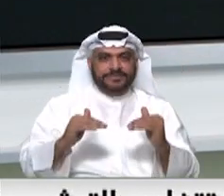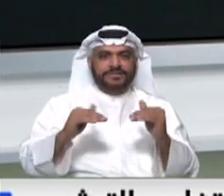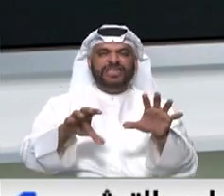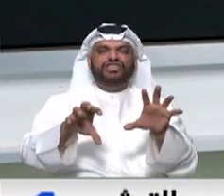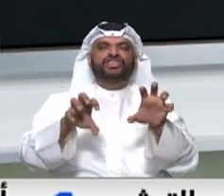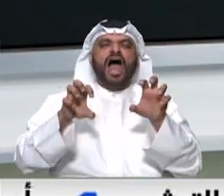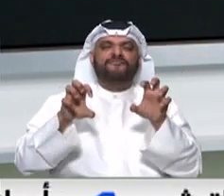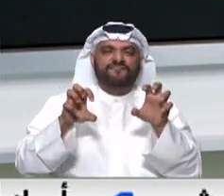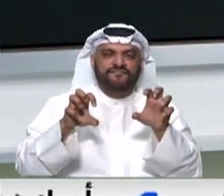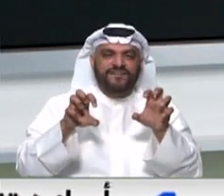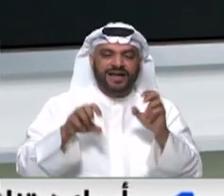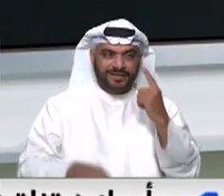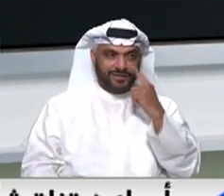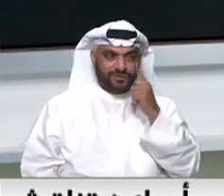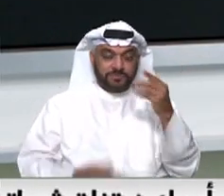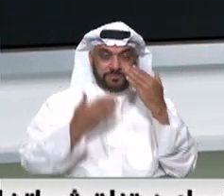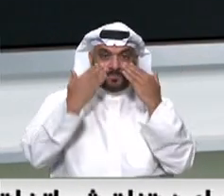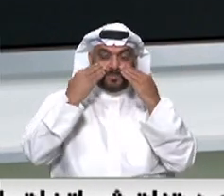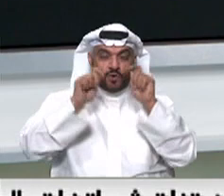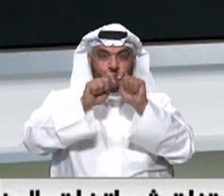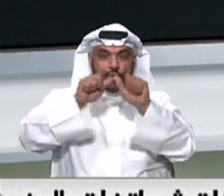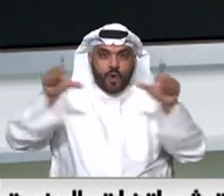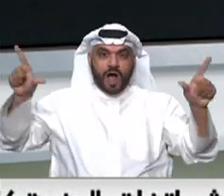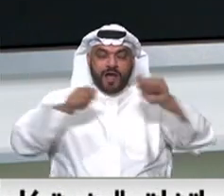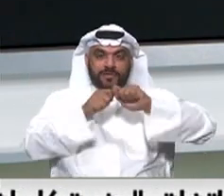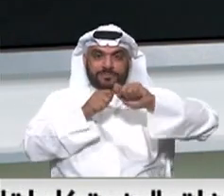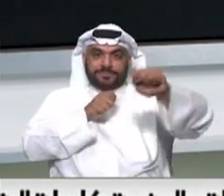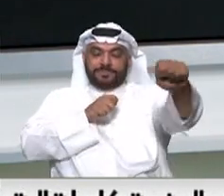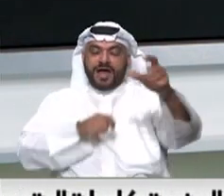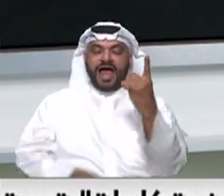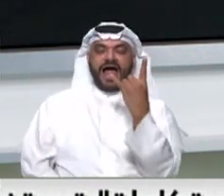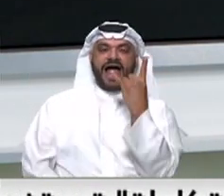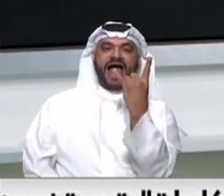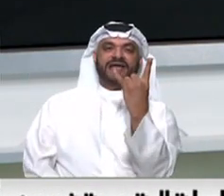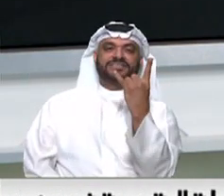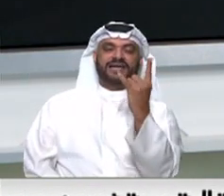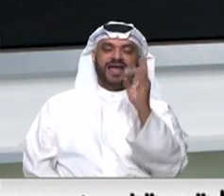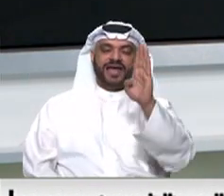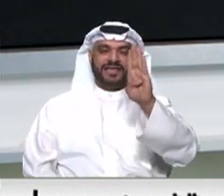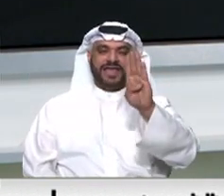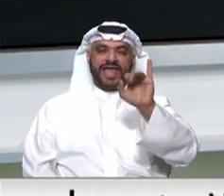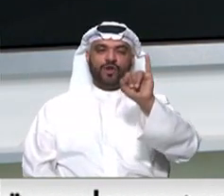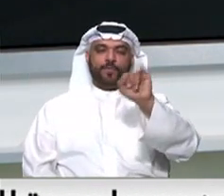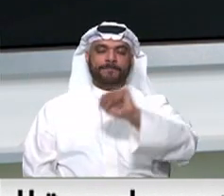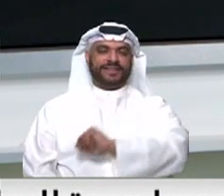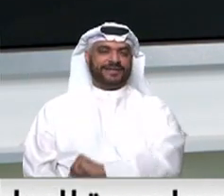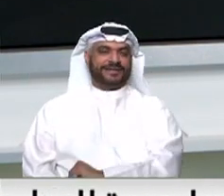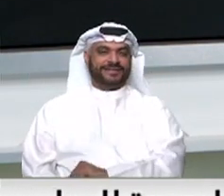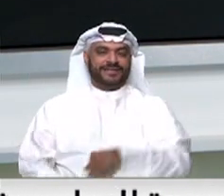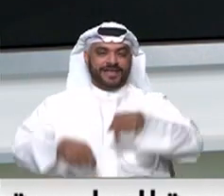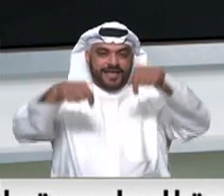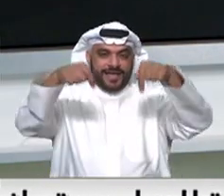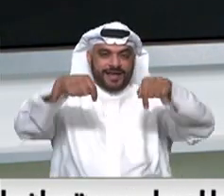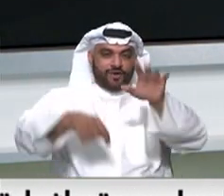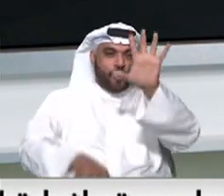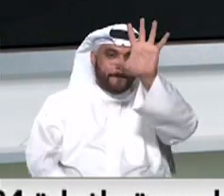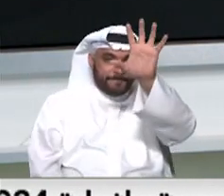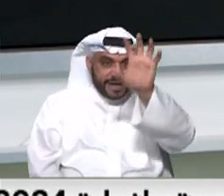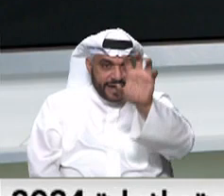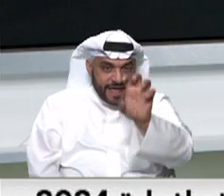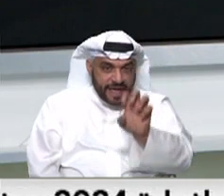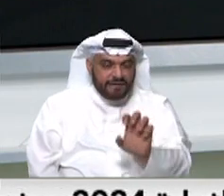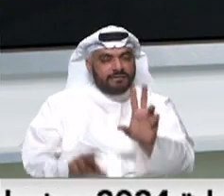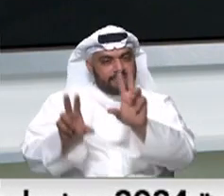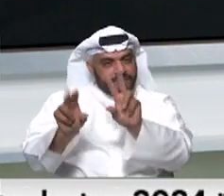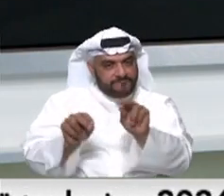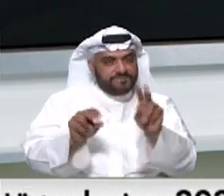16% اما الرجل الافقيه جيده تزيد عن عشره كيلو متر الليله اجواءنا مال الحراره وايضا استمرار الرياح